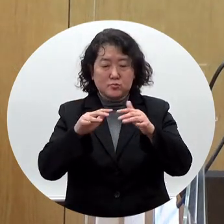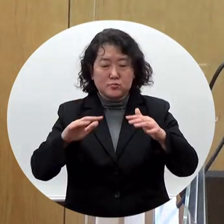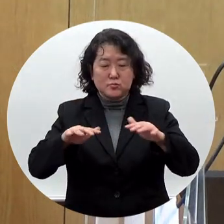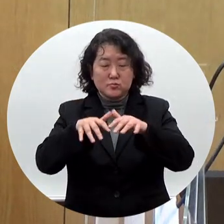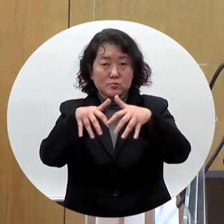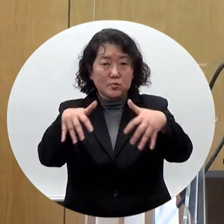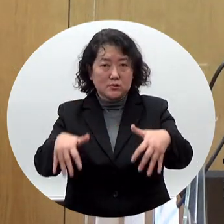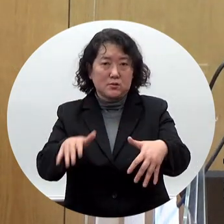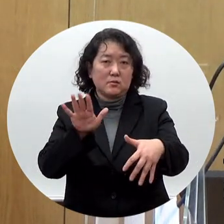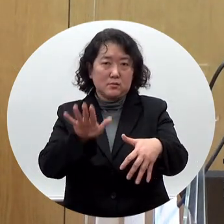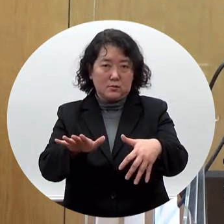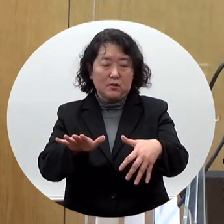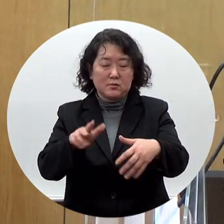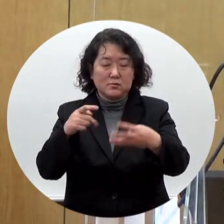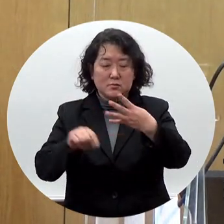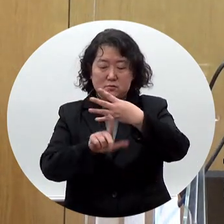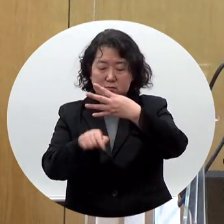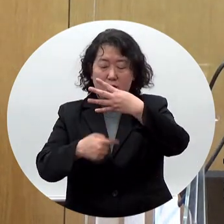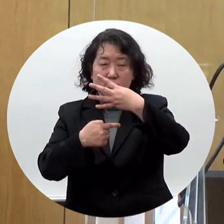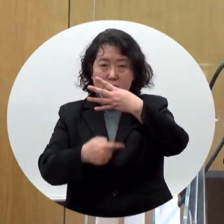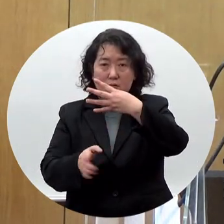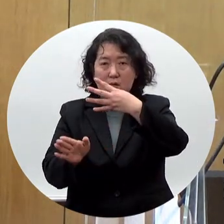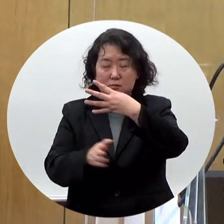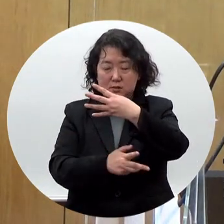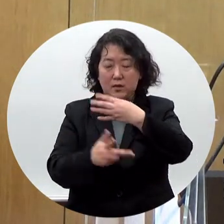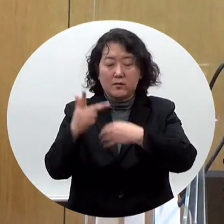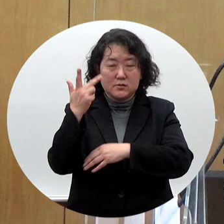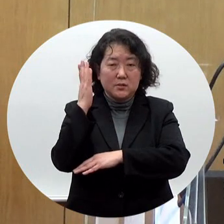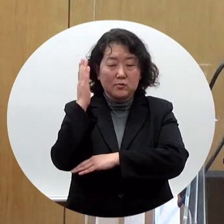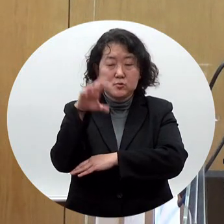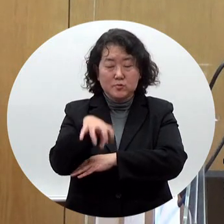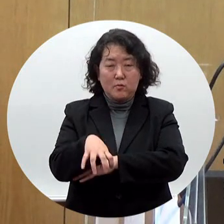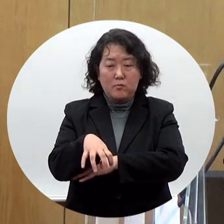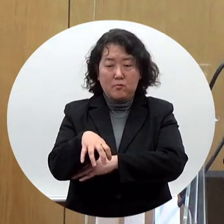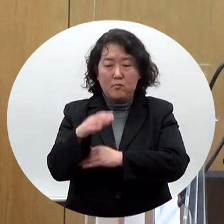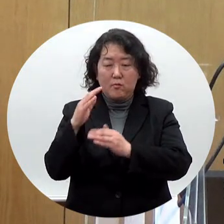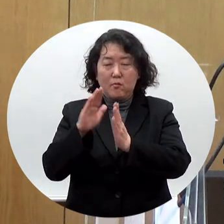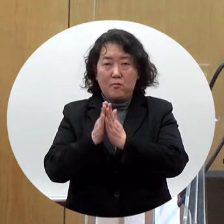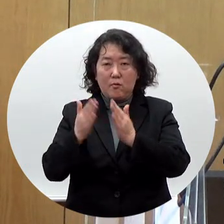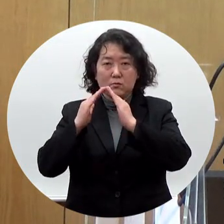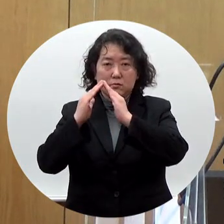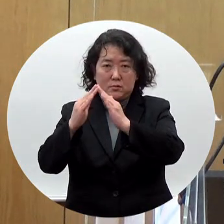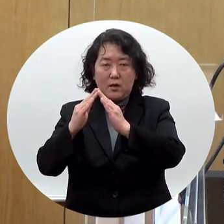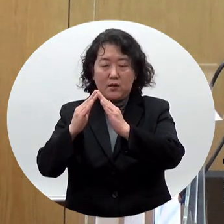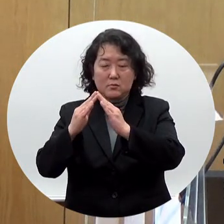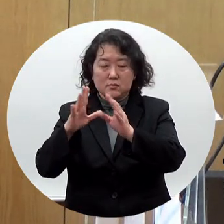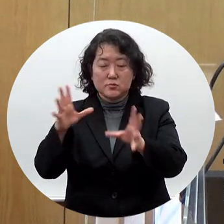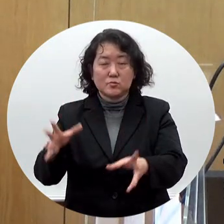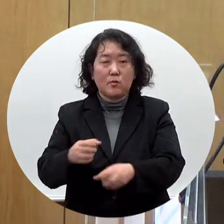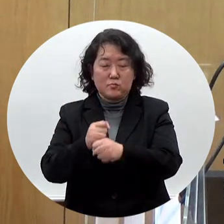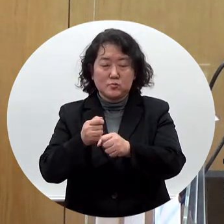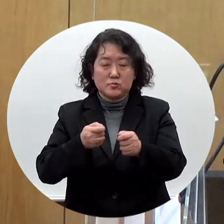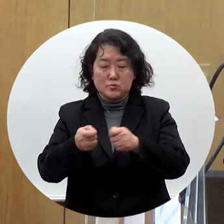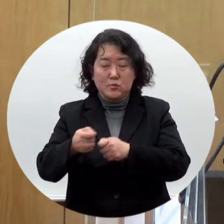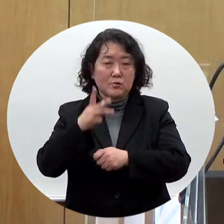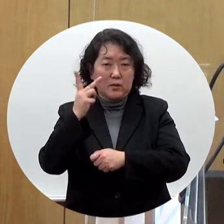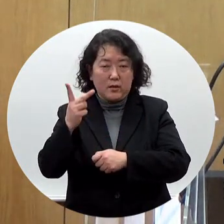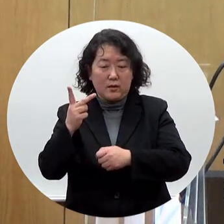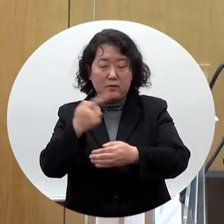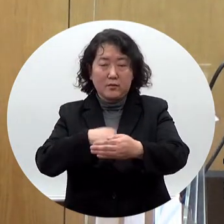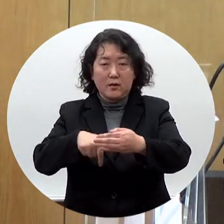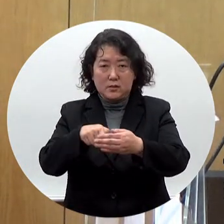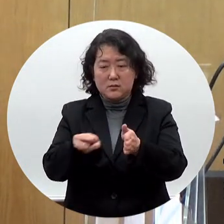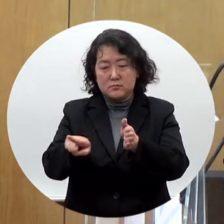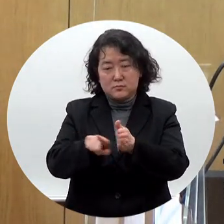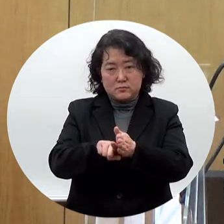して、4月の1日から市役所本館2階の総務調整課内に新たに設置をさ